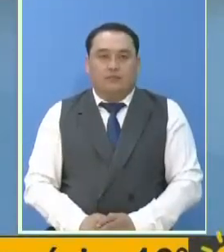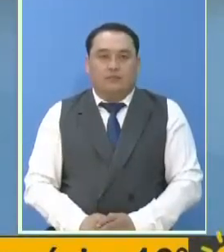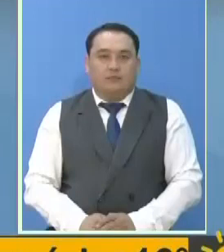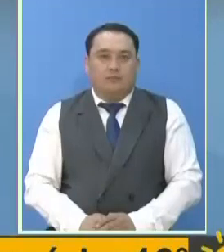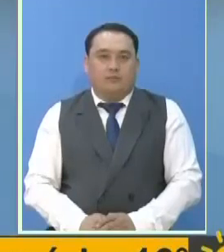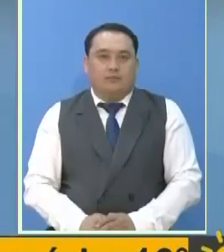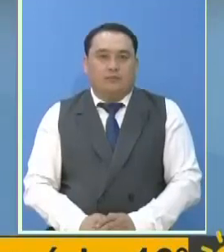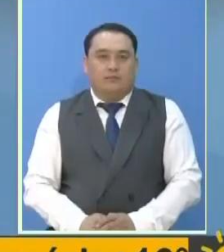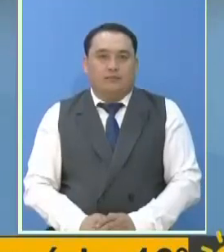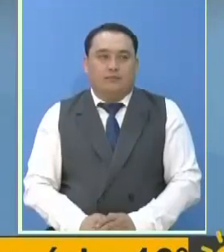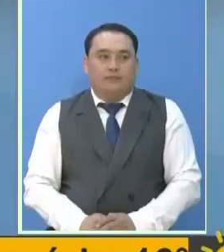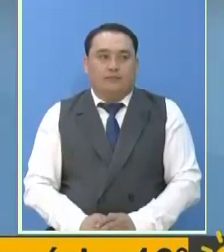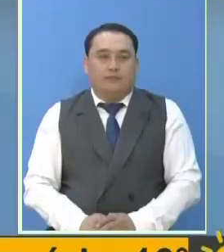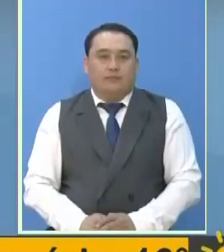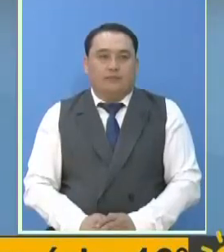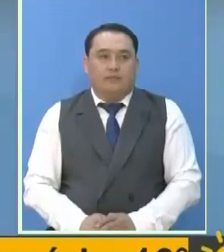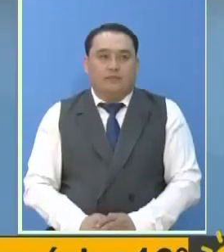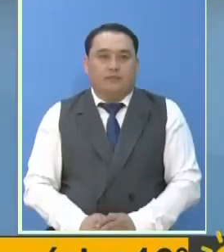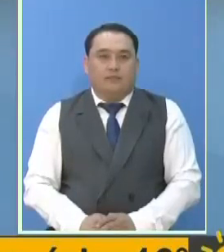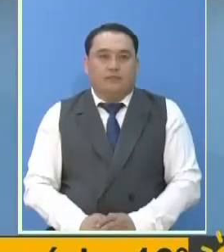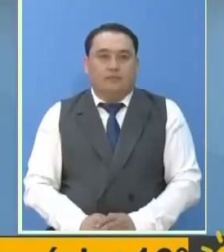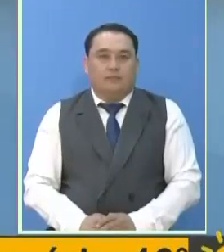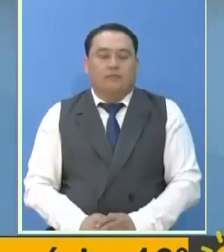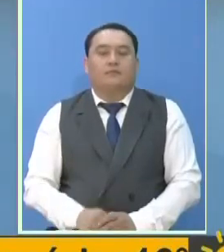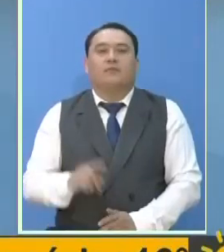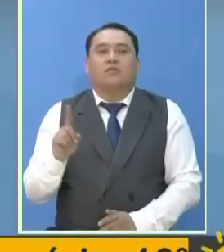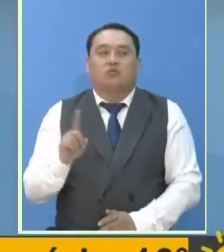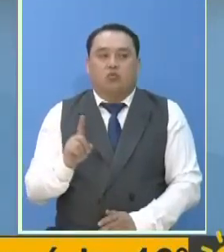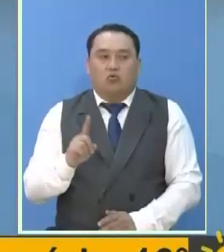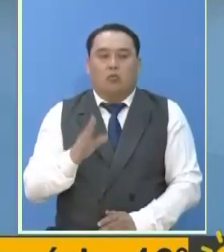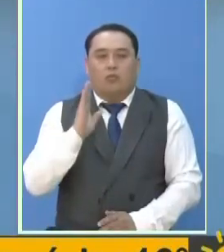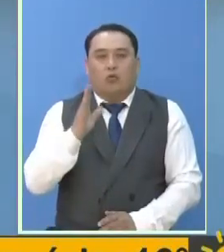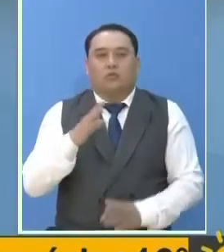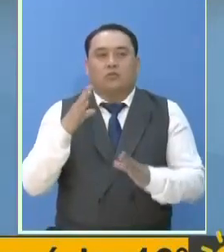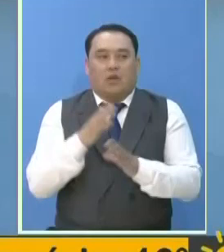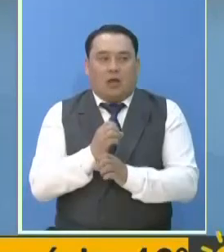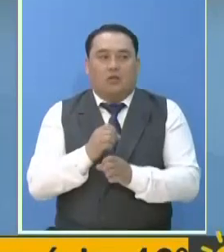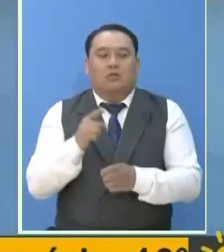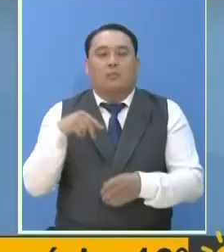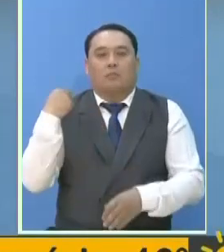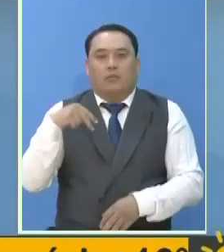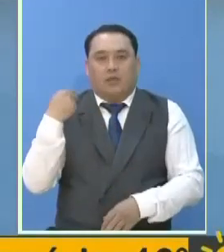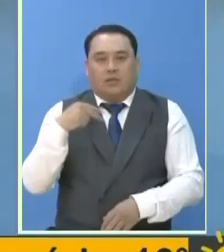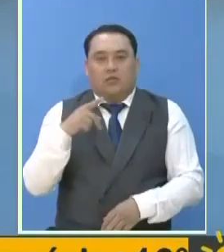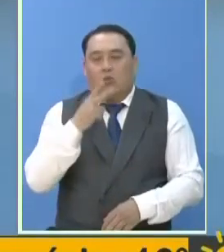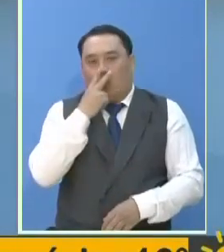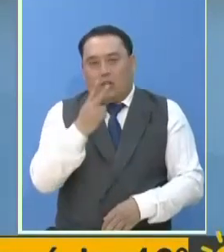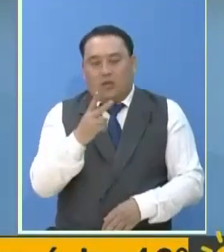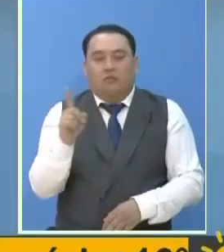добра. За счет того, что будут сокращены должности, президент упомянул о том,